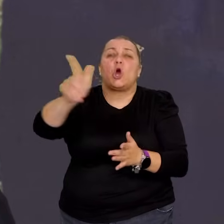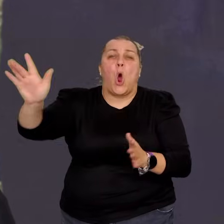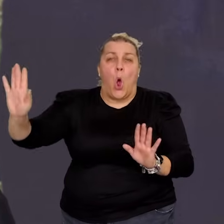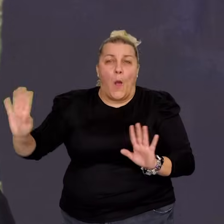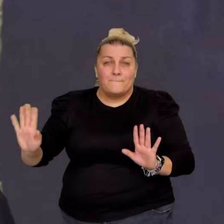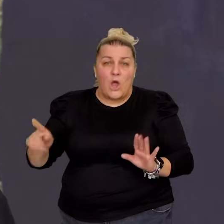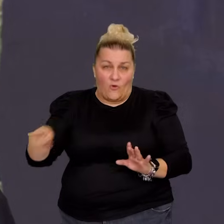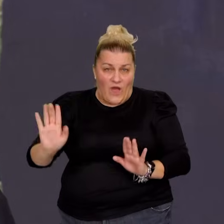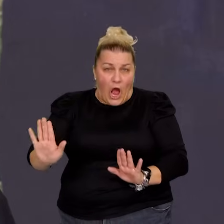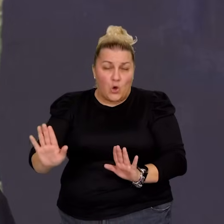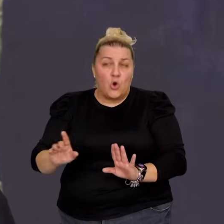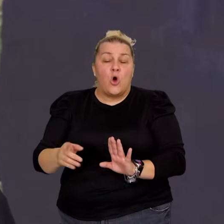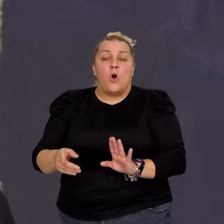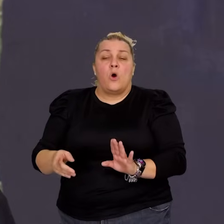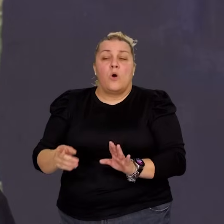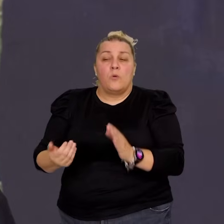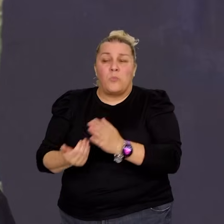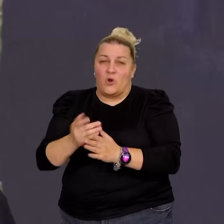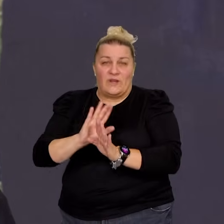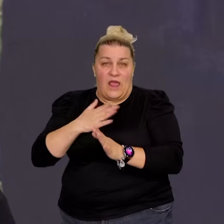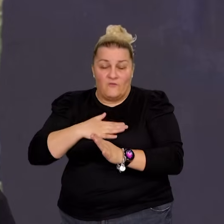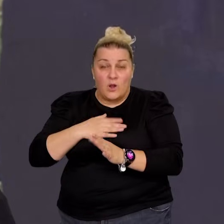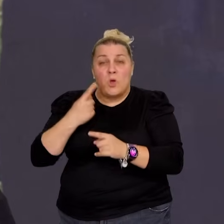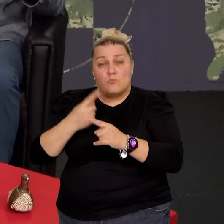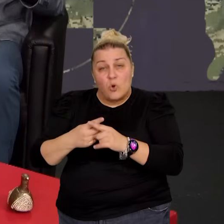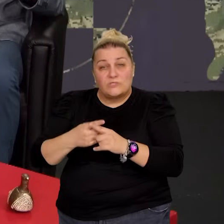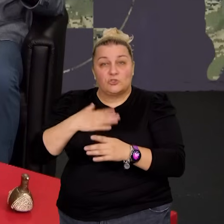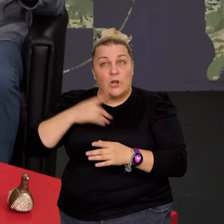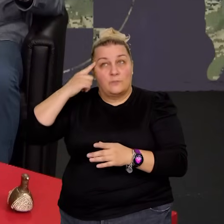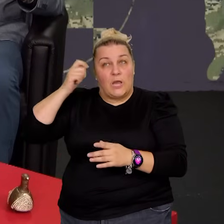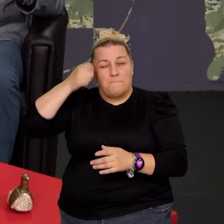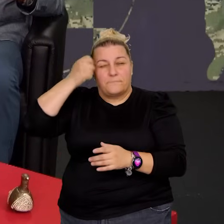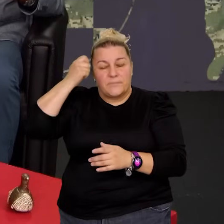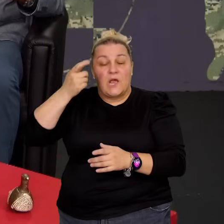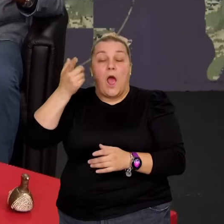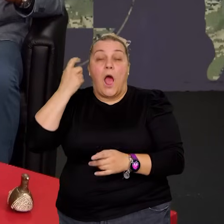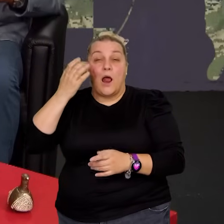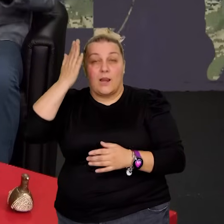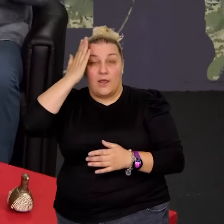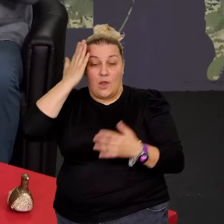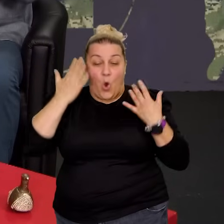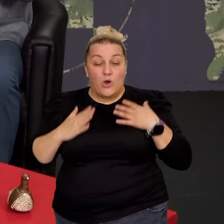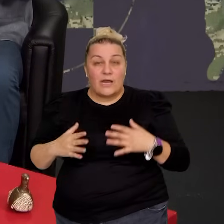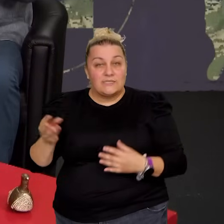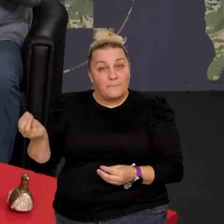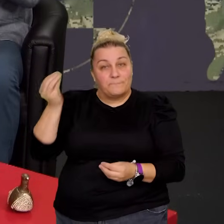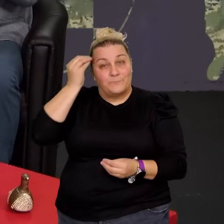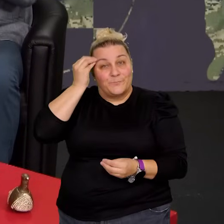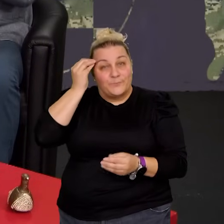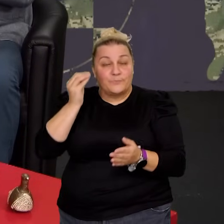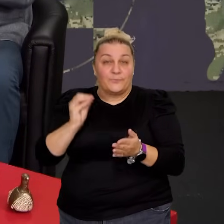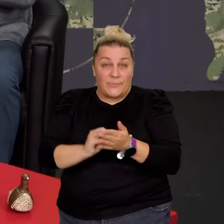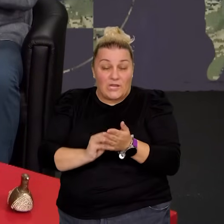narodu, ni te scene da se šta prije izbrišu, ali jednostavno organizam je, kompjuter bilježi sve. Onako kad pričate